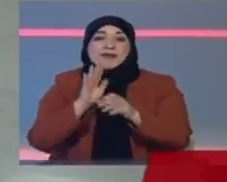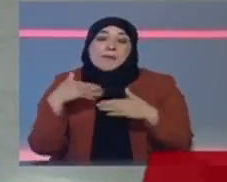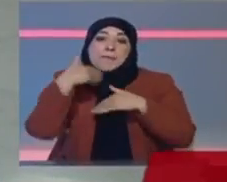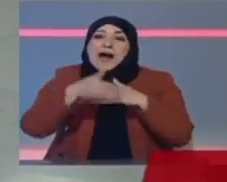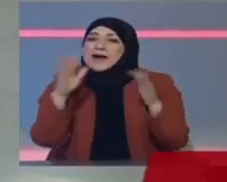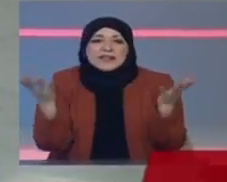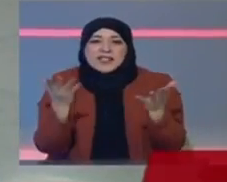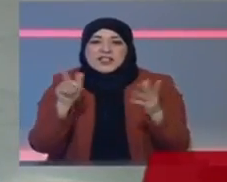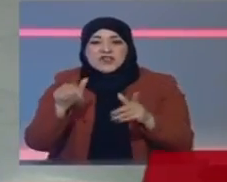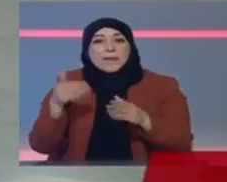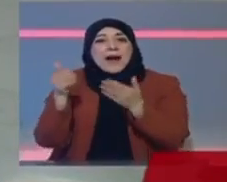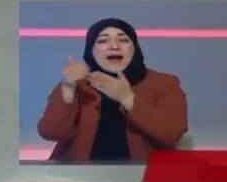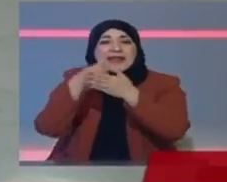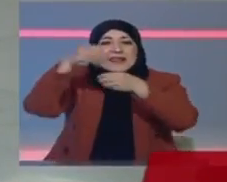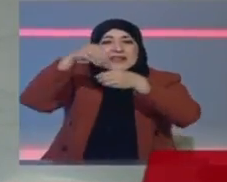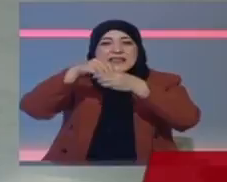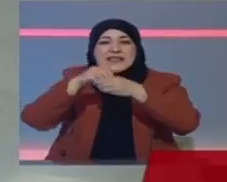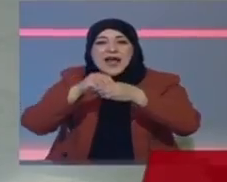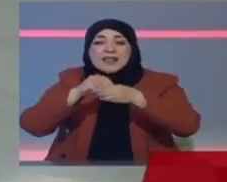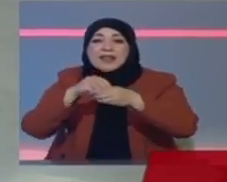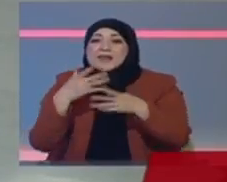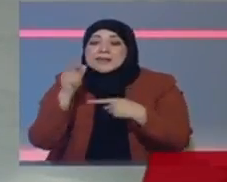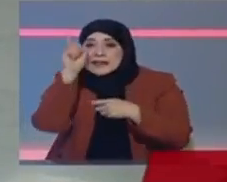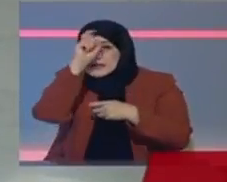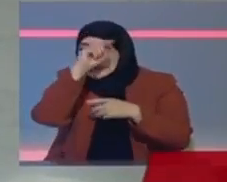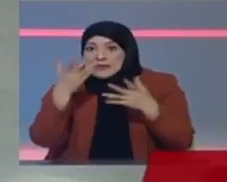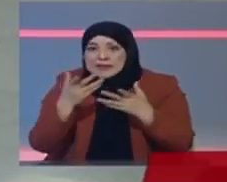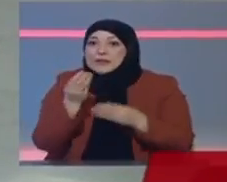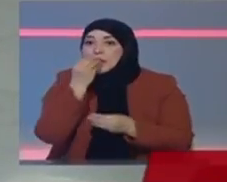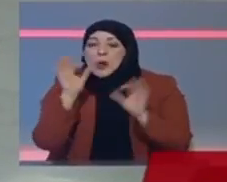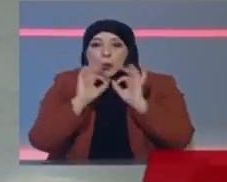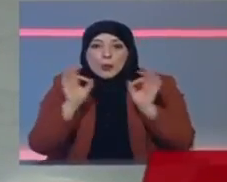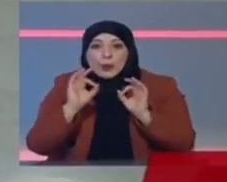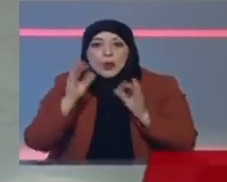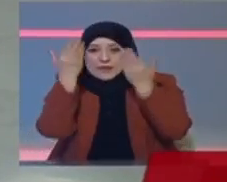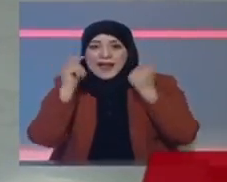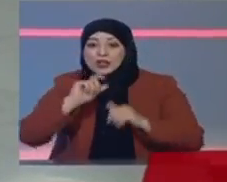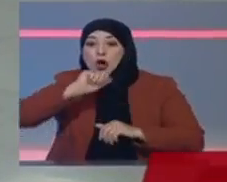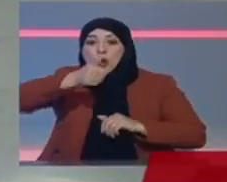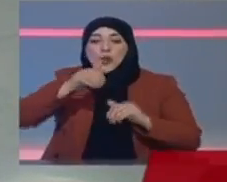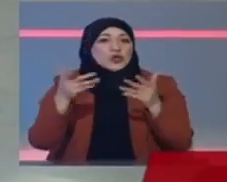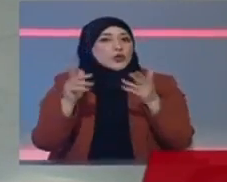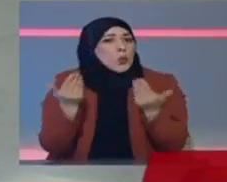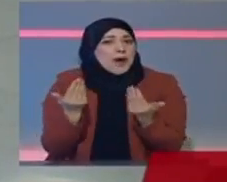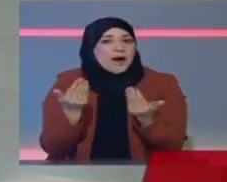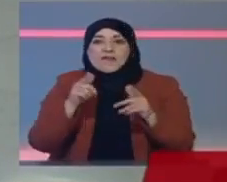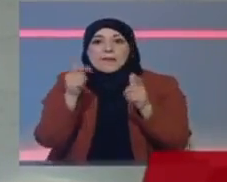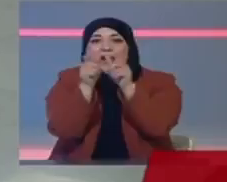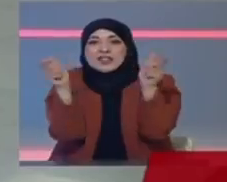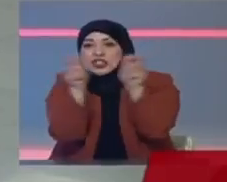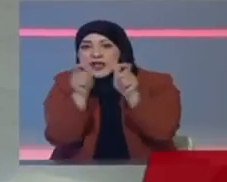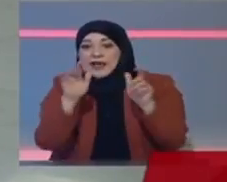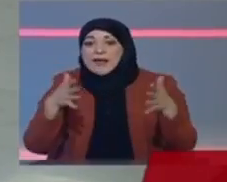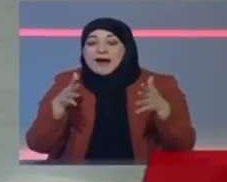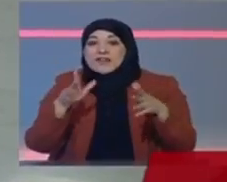الاقتصاديه ها الشي اللي ان فيها مشاركه اللي خايفين